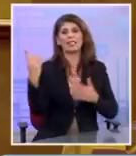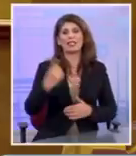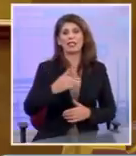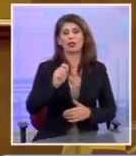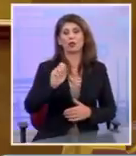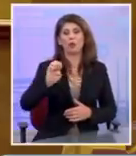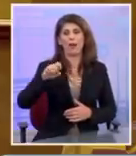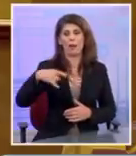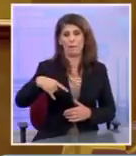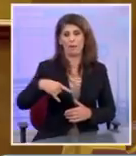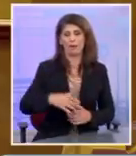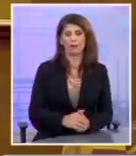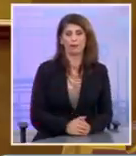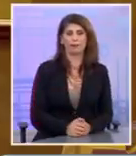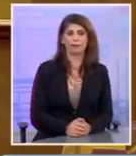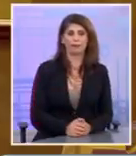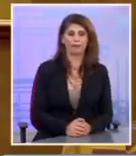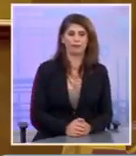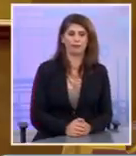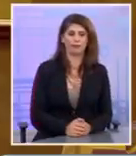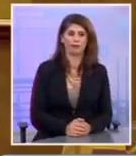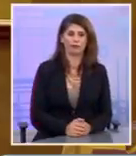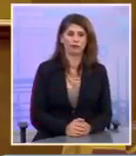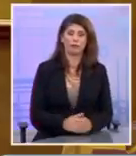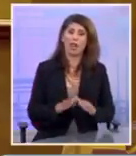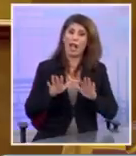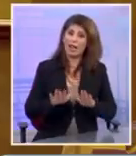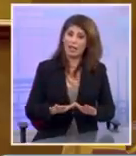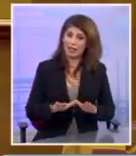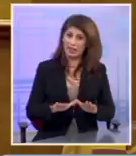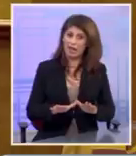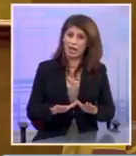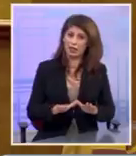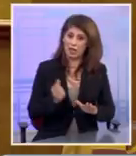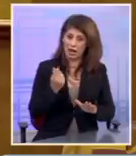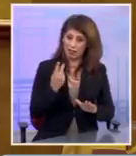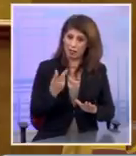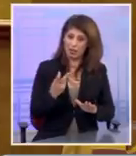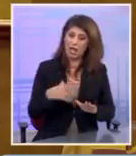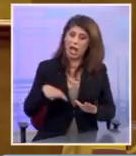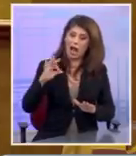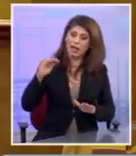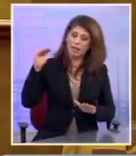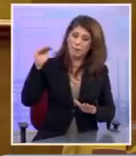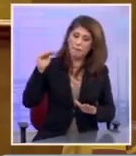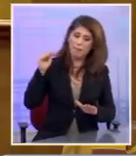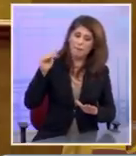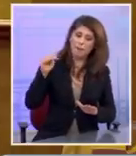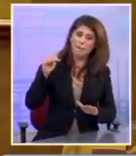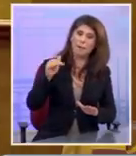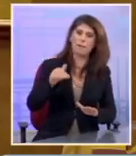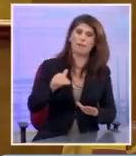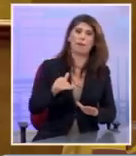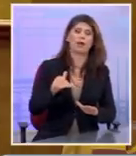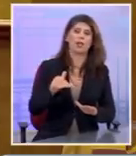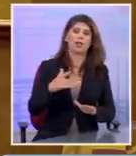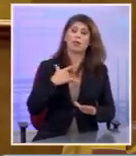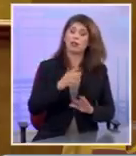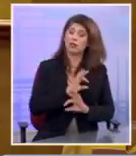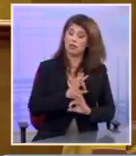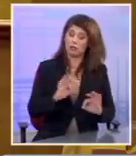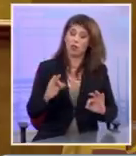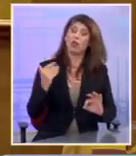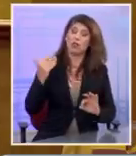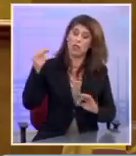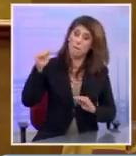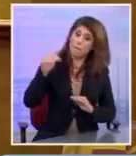ΑΕΠ. Η ανεργία ήδη είχε αρχίσει να μειώνεται και ήταν βέβαιο πως θα